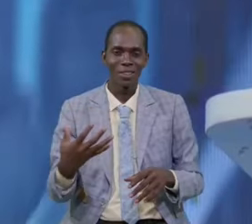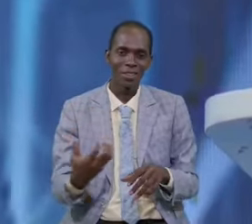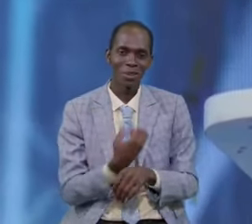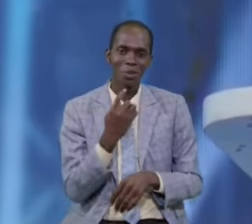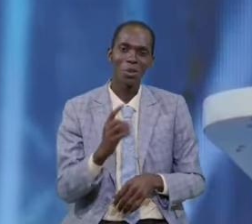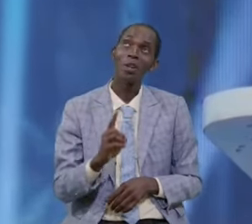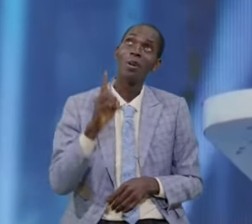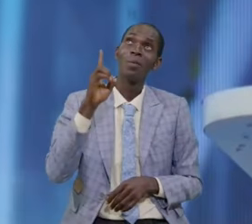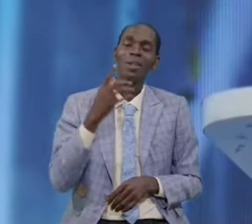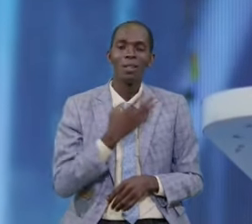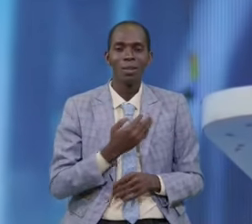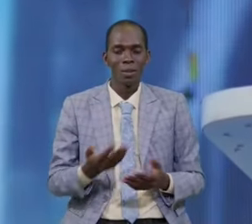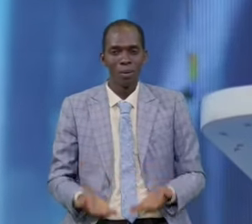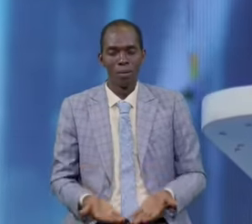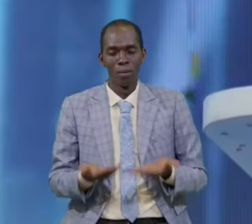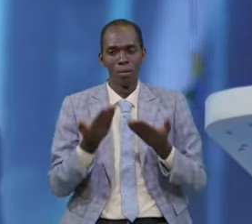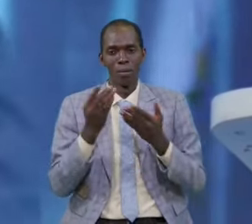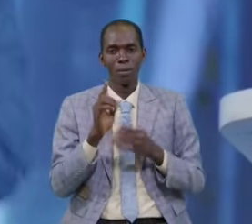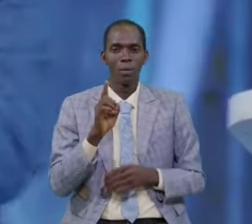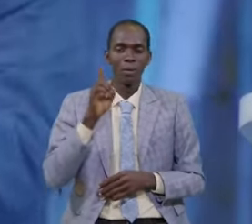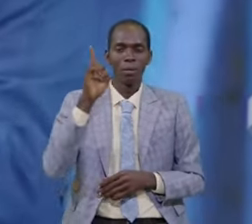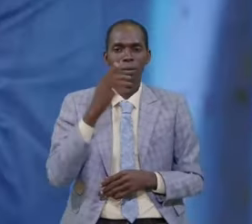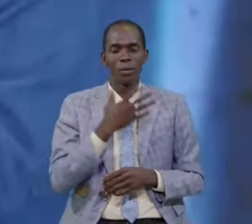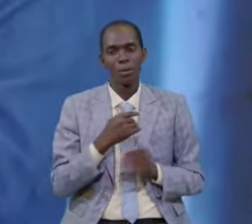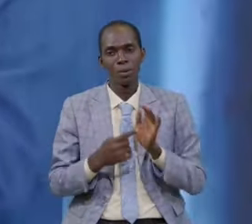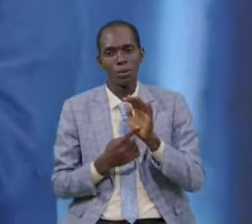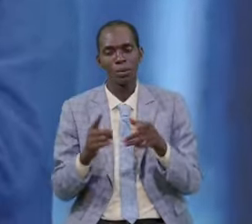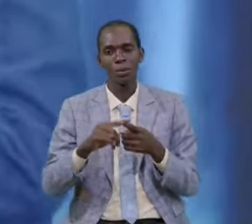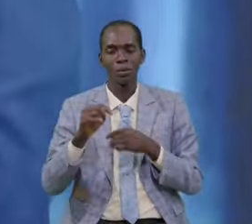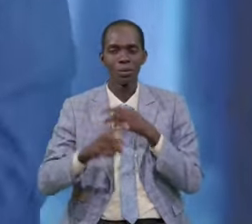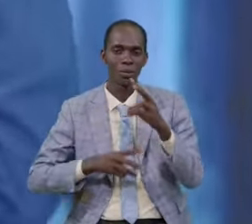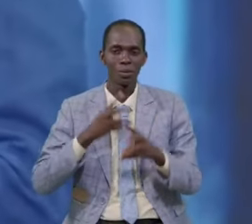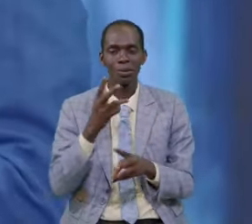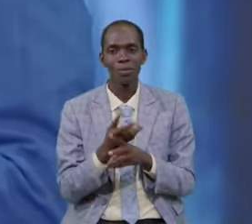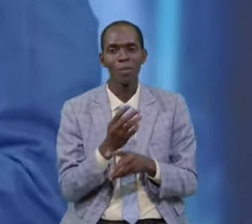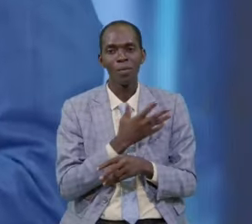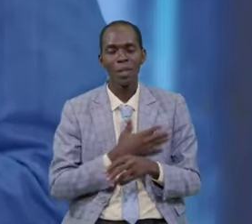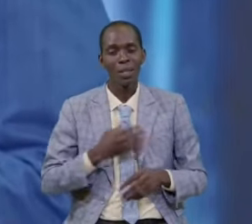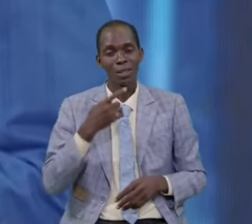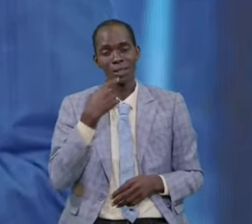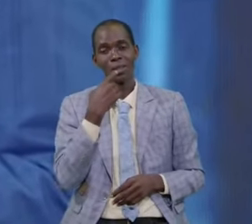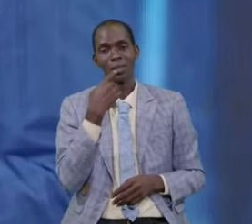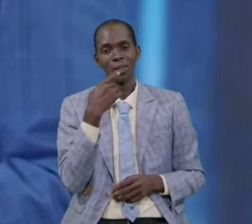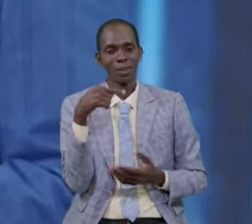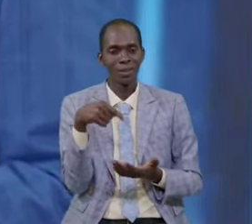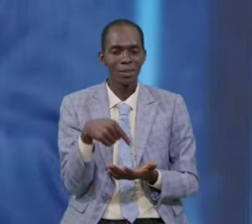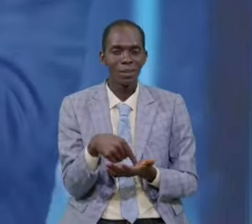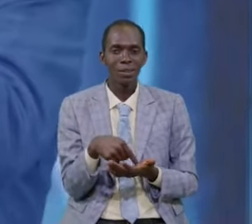lever et te montrer au monde et dire, voici